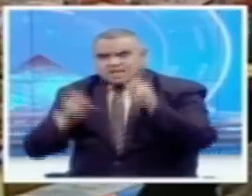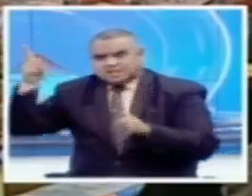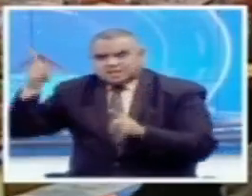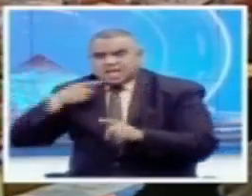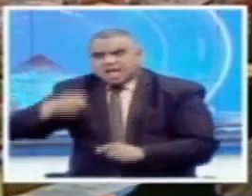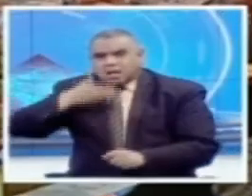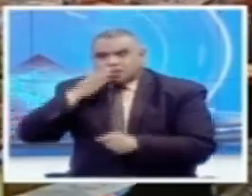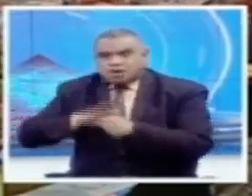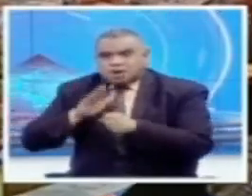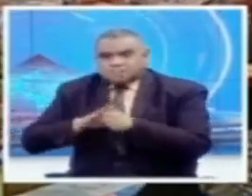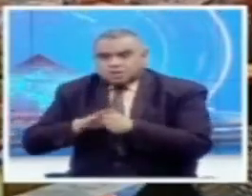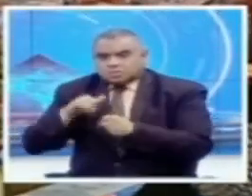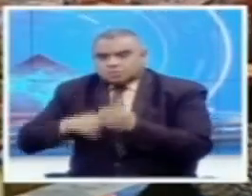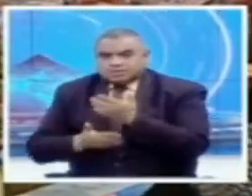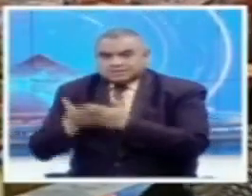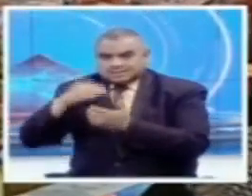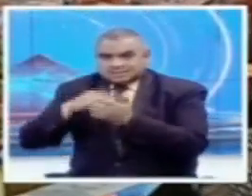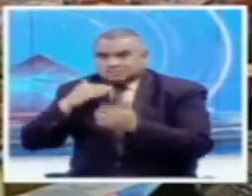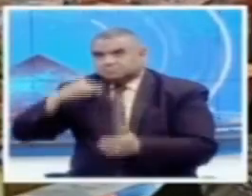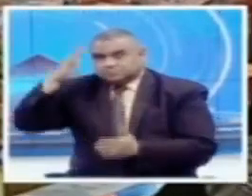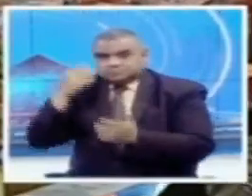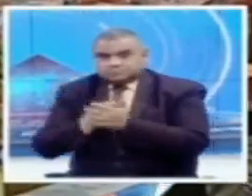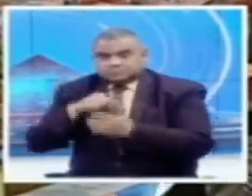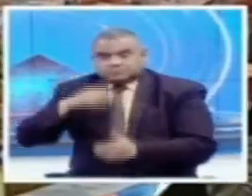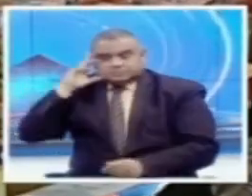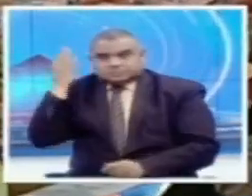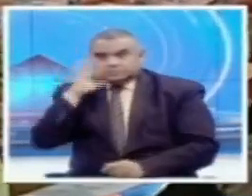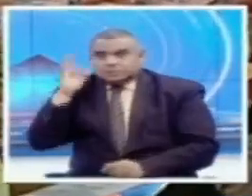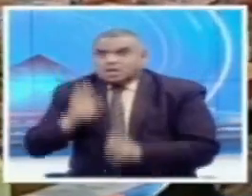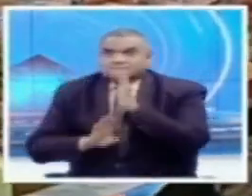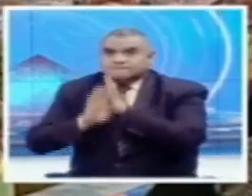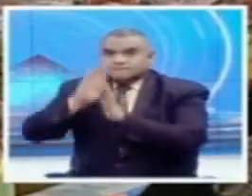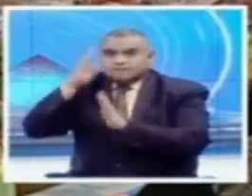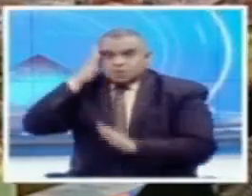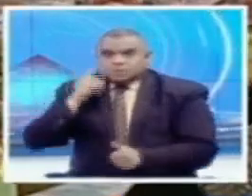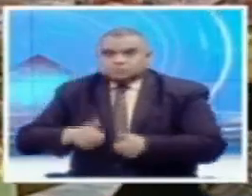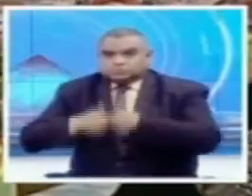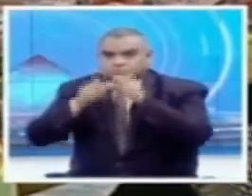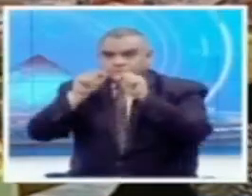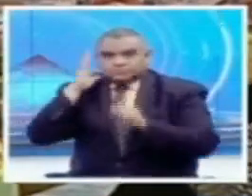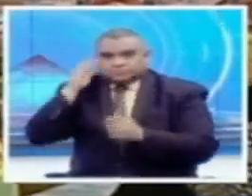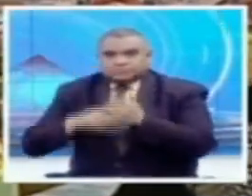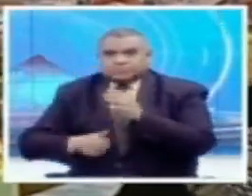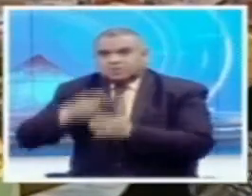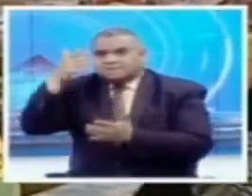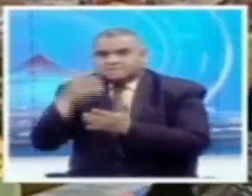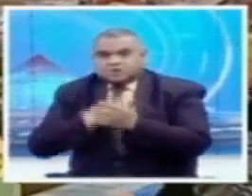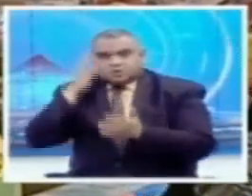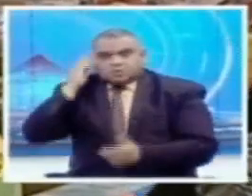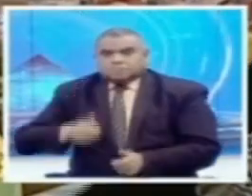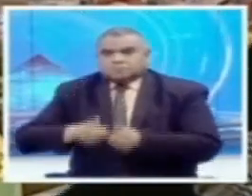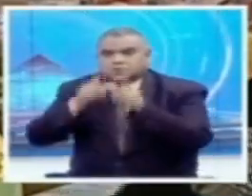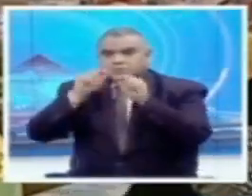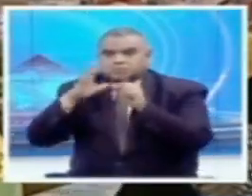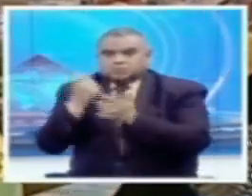رمضان، فلما لقيت صاحبتي غادة قالت لي لا ده هنا في كذا كذا انبسطت طبعا. ففرصة حلوة وطيبة جدا ان